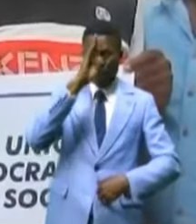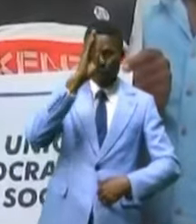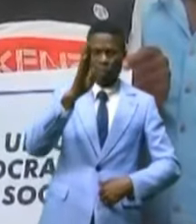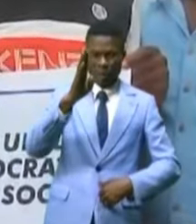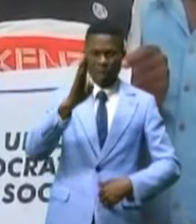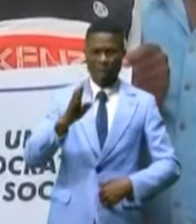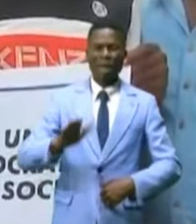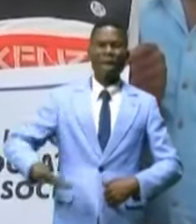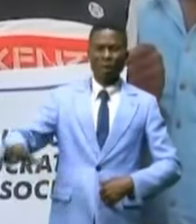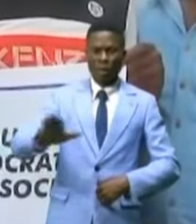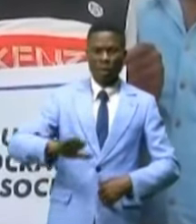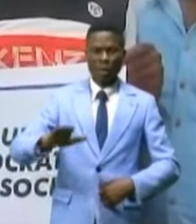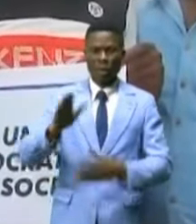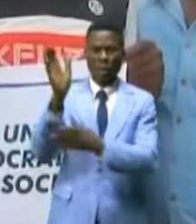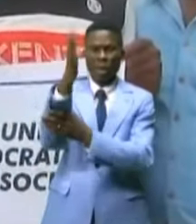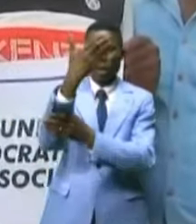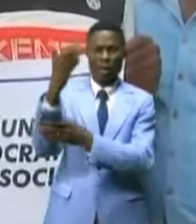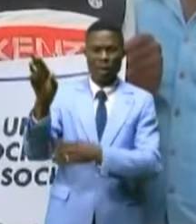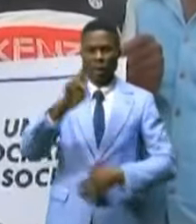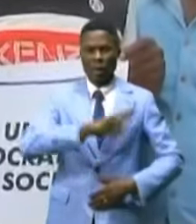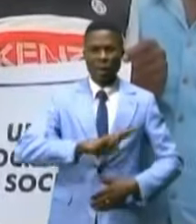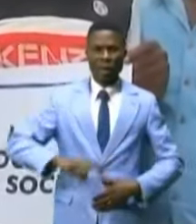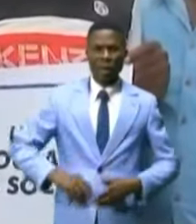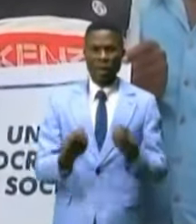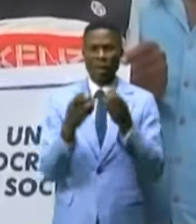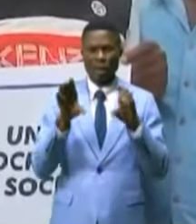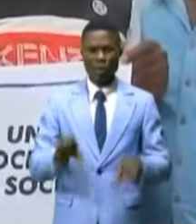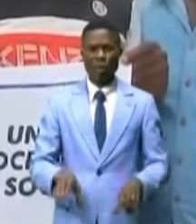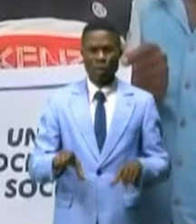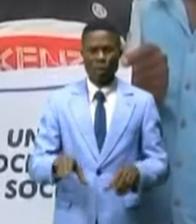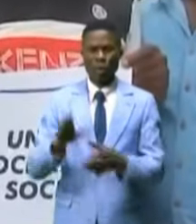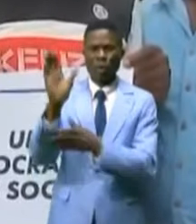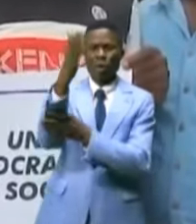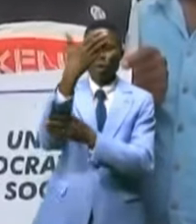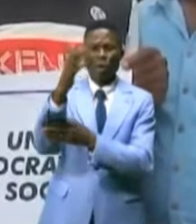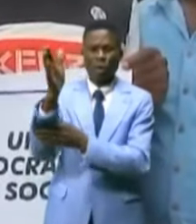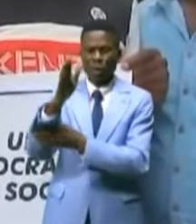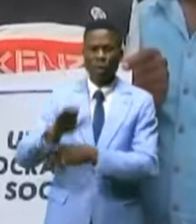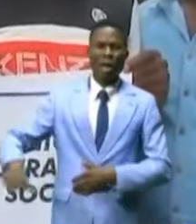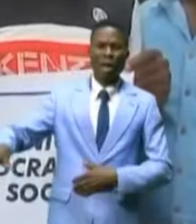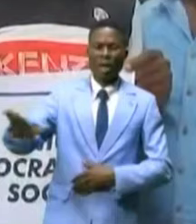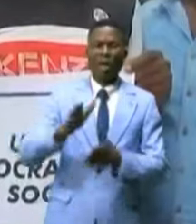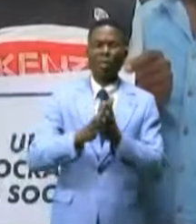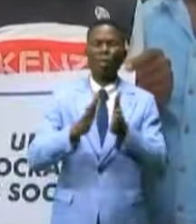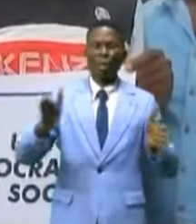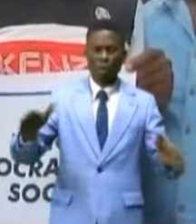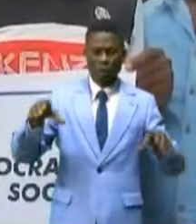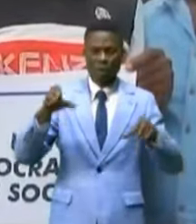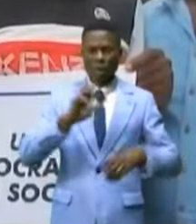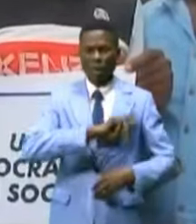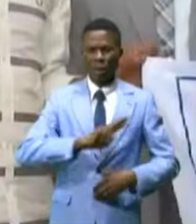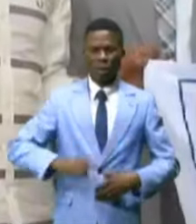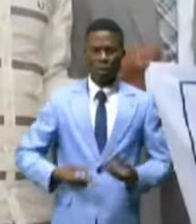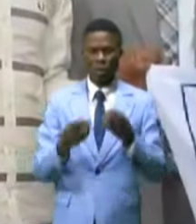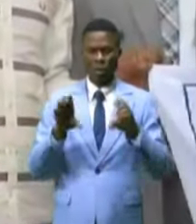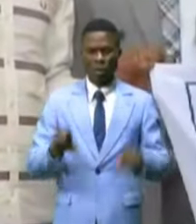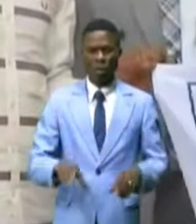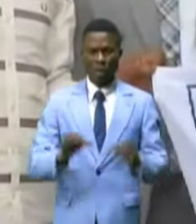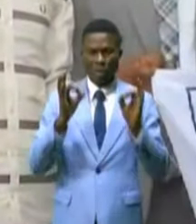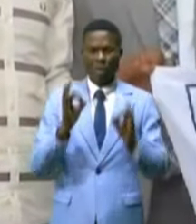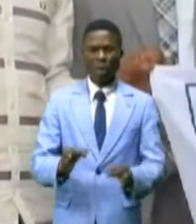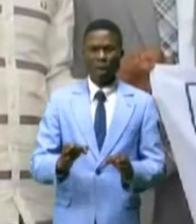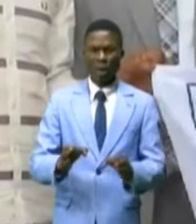cause afin que le drapeau de la République démocratique du Congo flotte dans l'ensemble du territoire national et non des